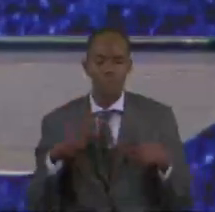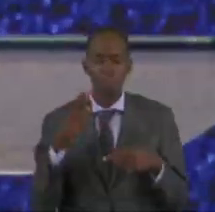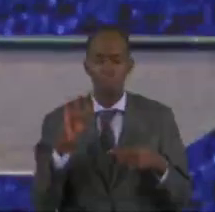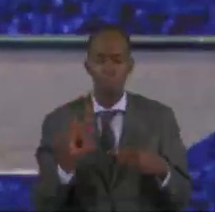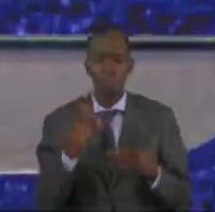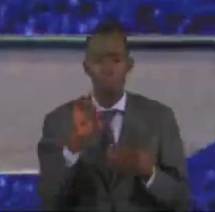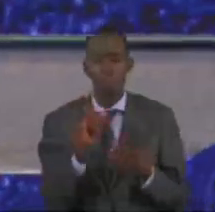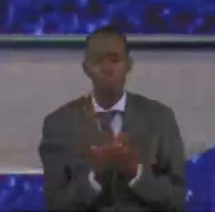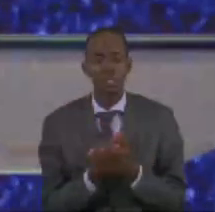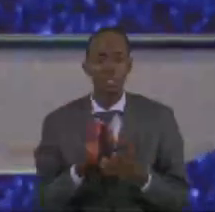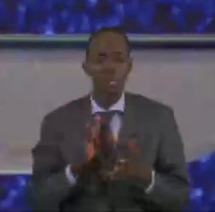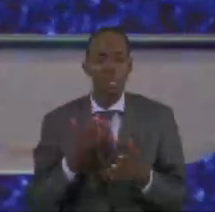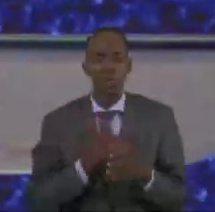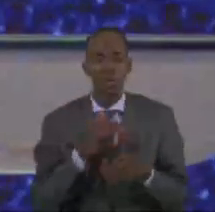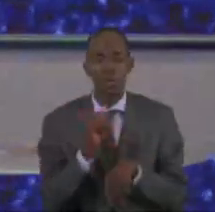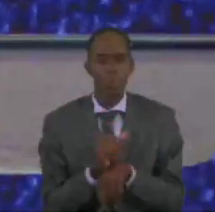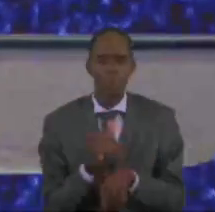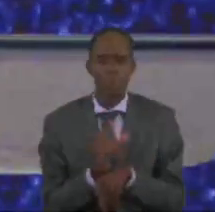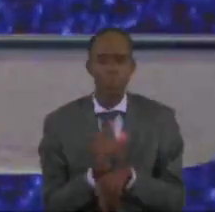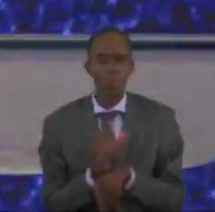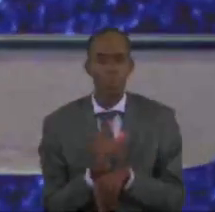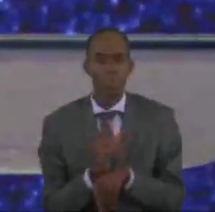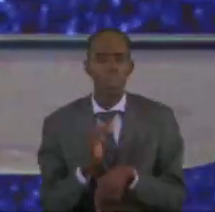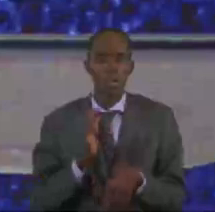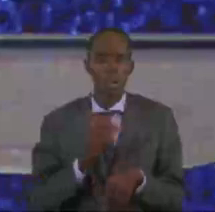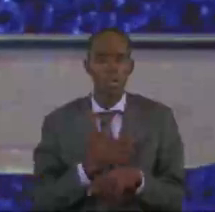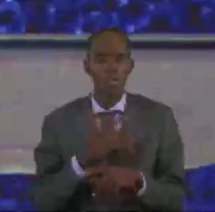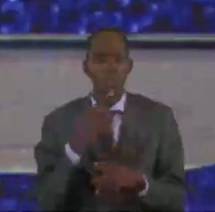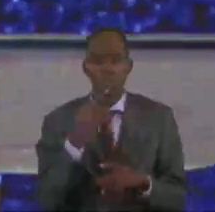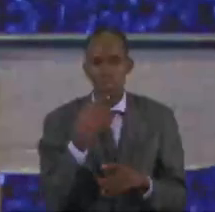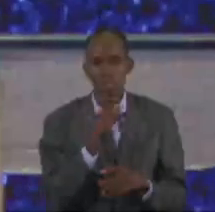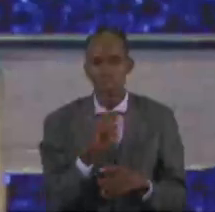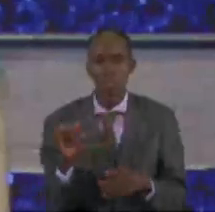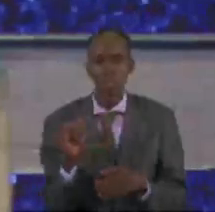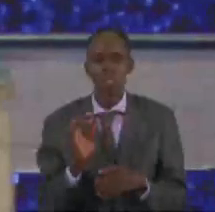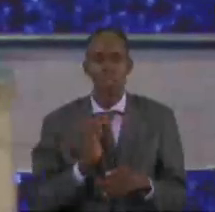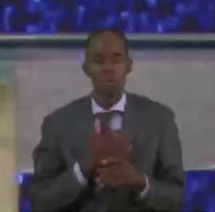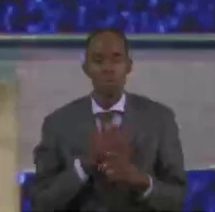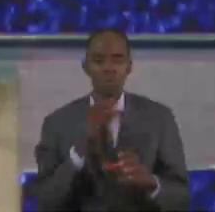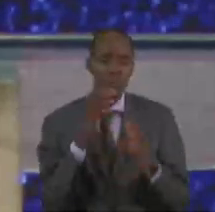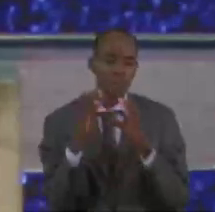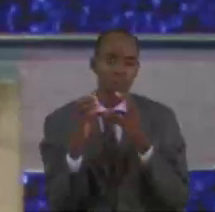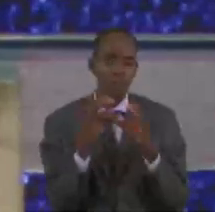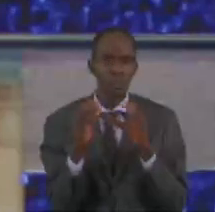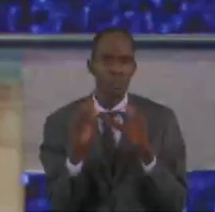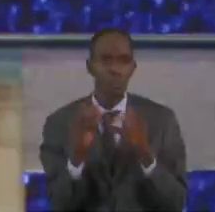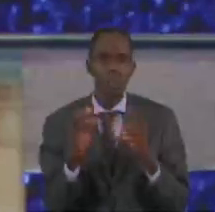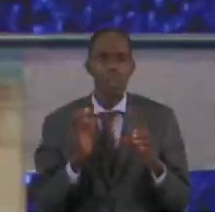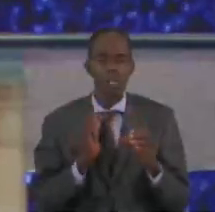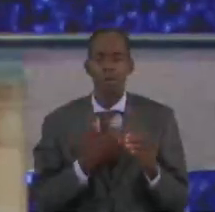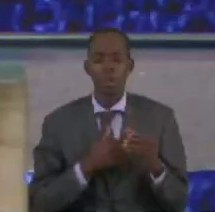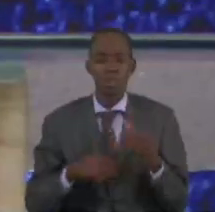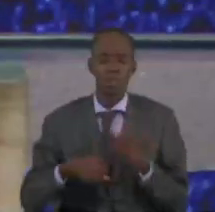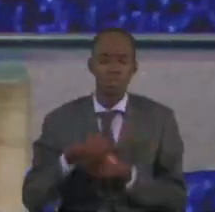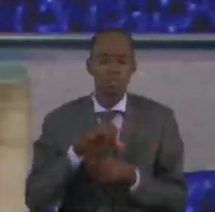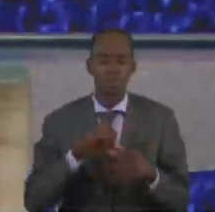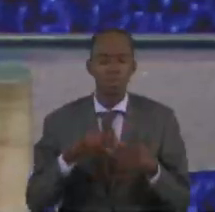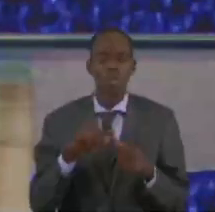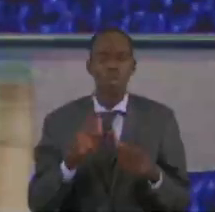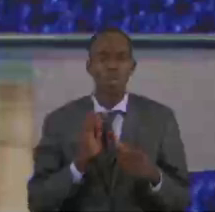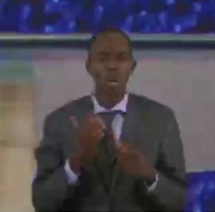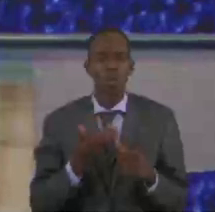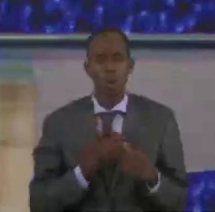vivre à tout moment afin que notre marche, notre parole, notre interaction, notre